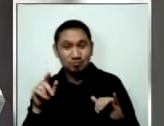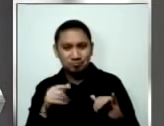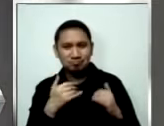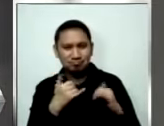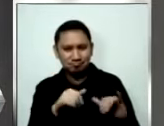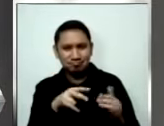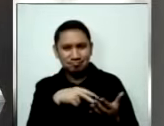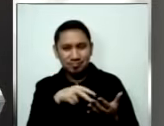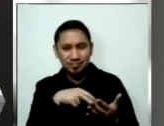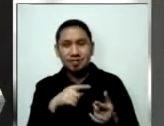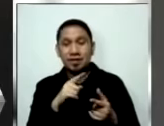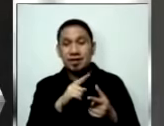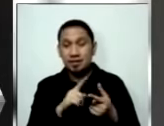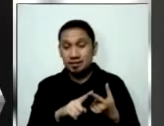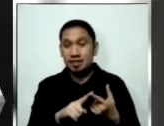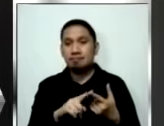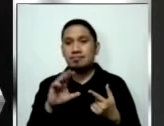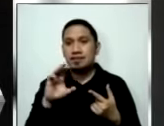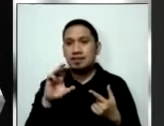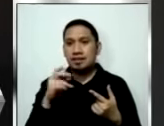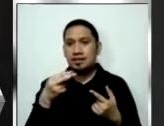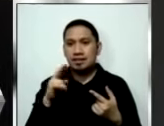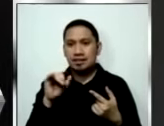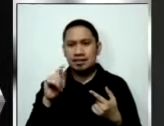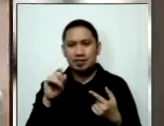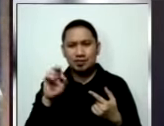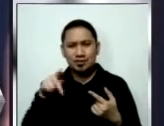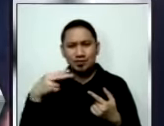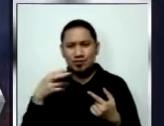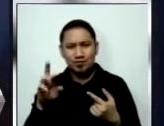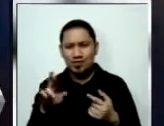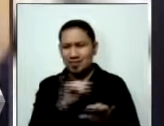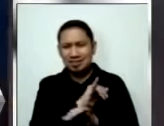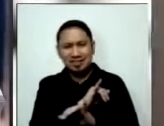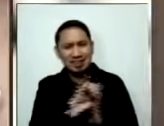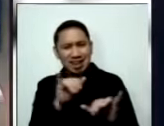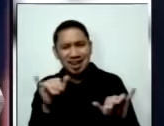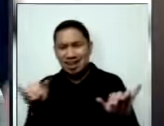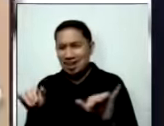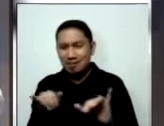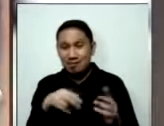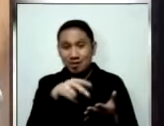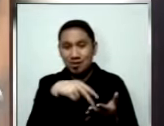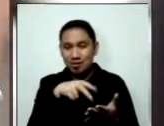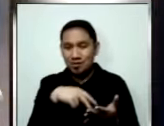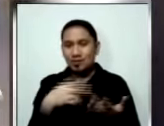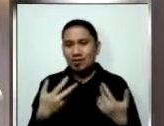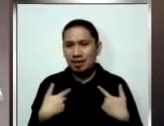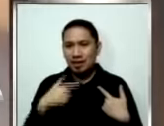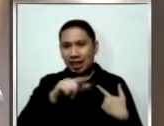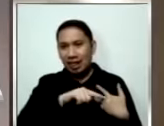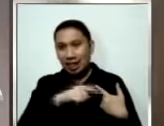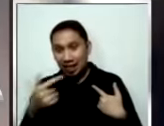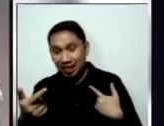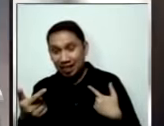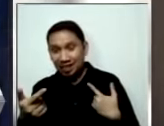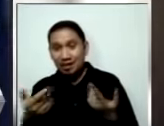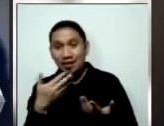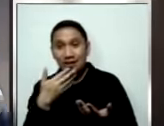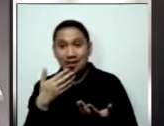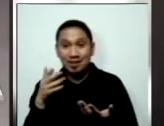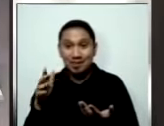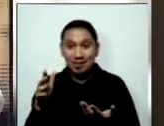Pati si Christopher Martin, nakihataw na rin. Mawawalan ba naman ang version ang bad boy ng dance floor na si Mark